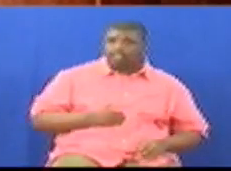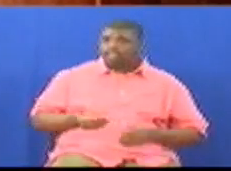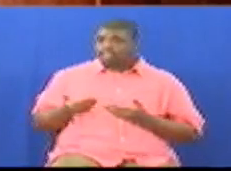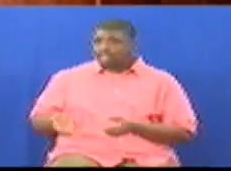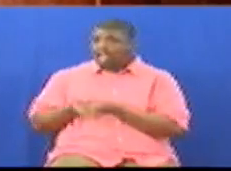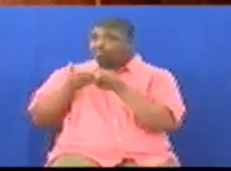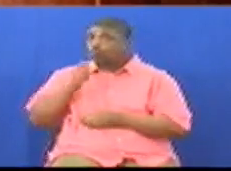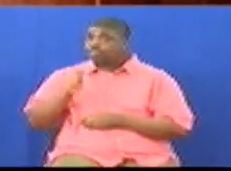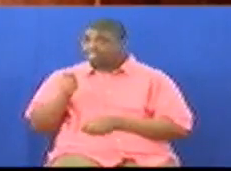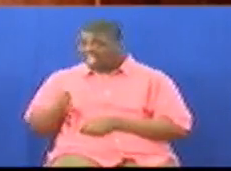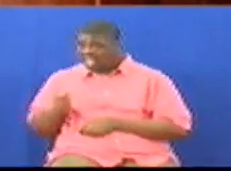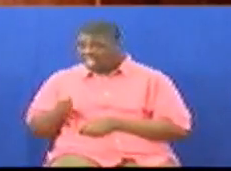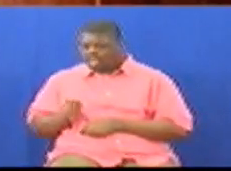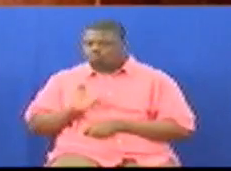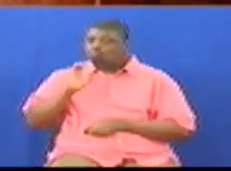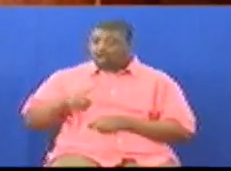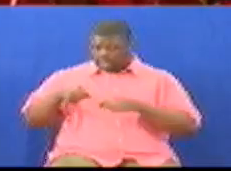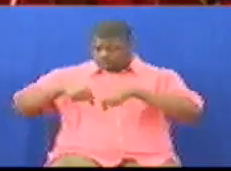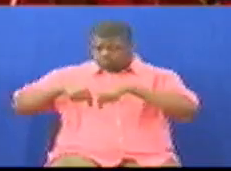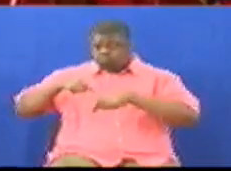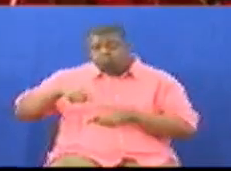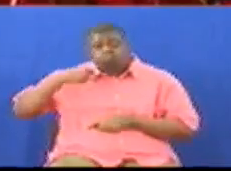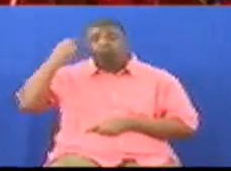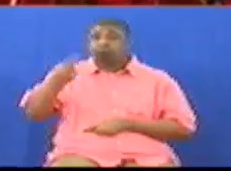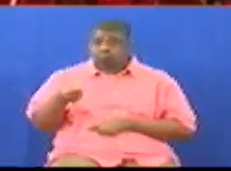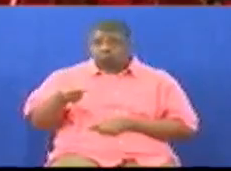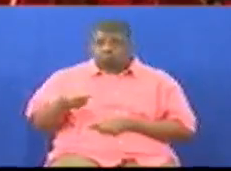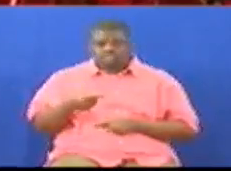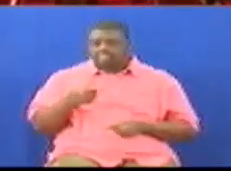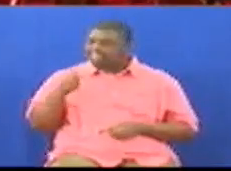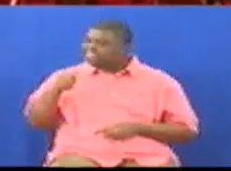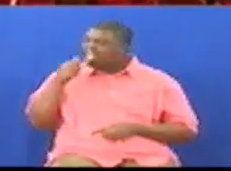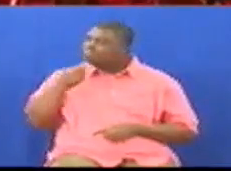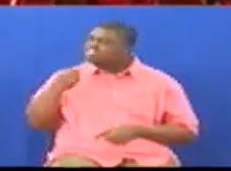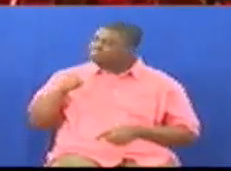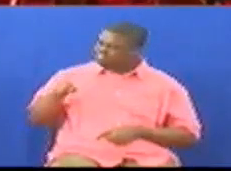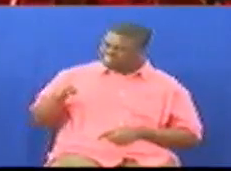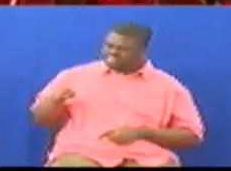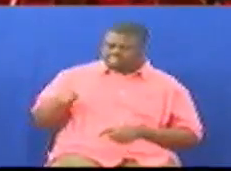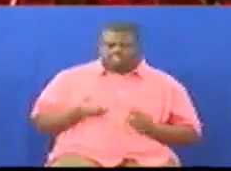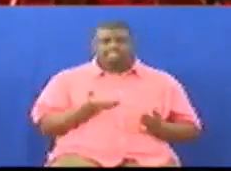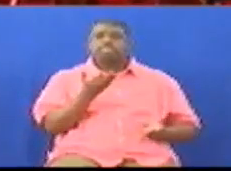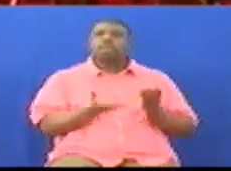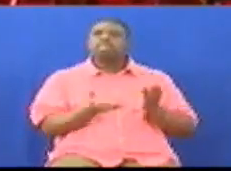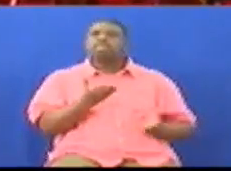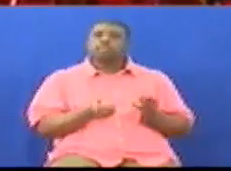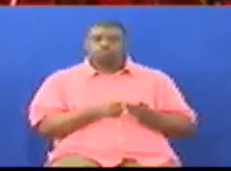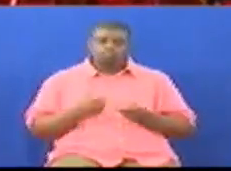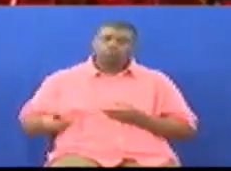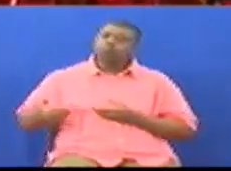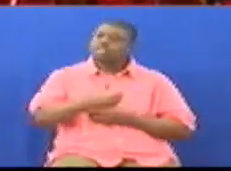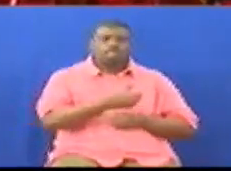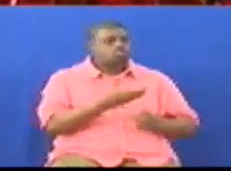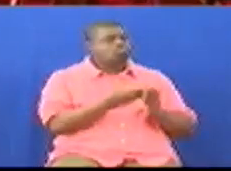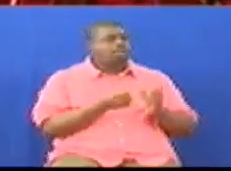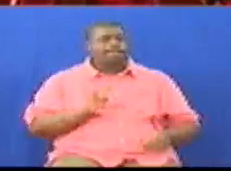Naibu Spika, katika mwaka wa fedha 2021 ofisi ya Rais TAMISEMI mikoa na mamlaka za serikali za mitaa zilikadiriwa kukusanya jumla ya